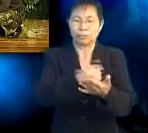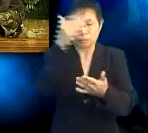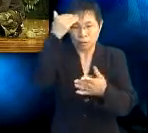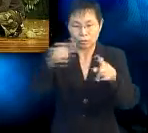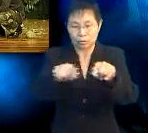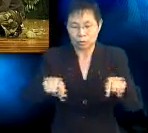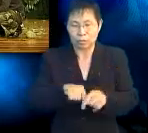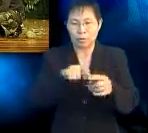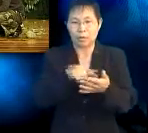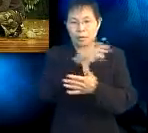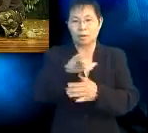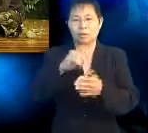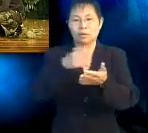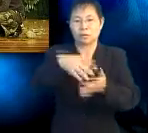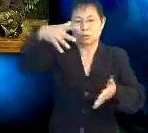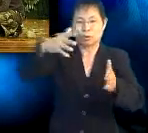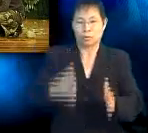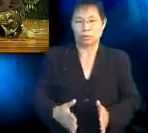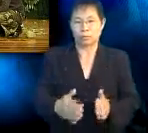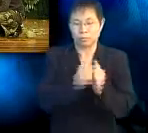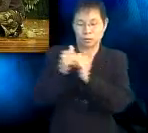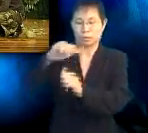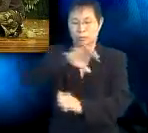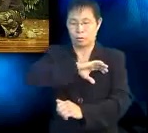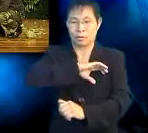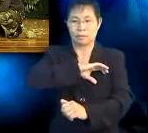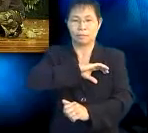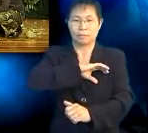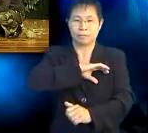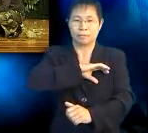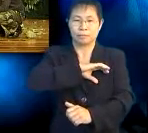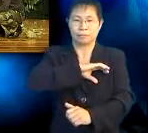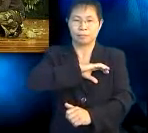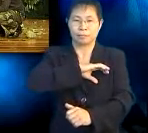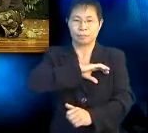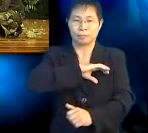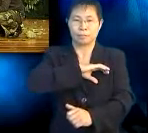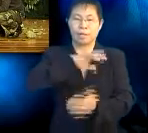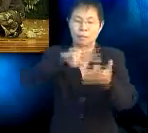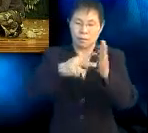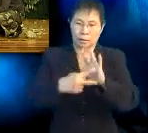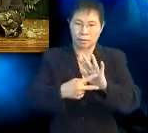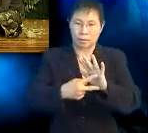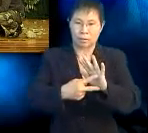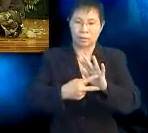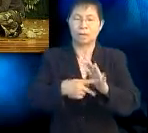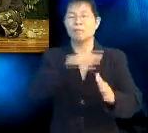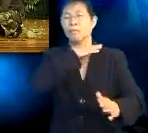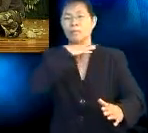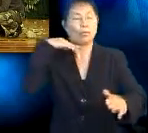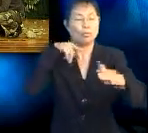ini dan jutaan itu bukan sama dengan polis, maka dia berarti dia akan membunuh anak